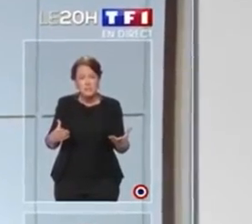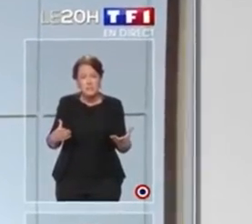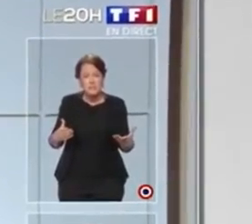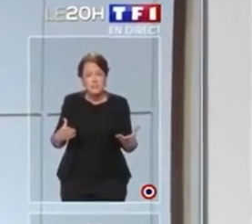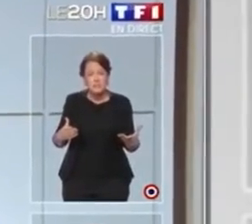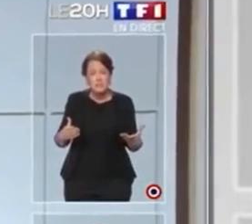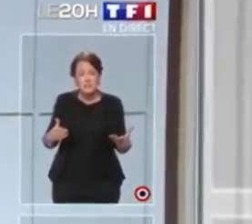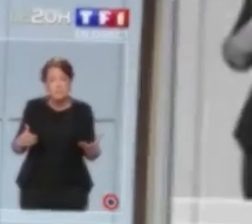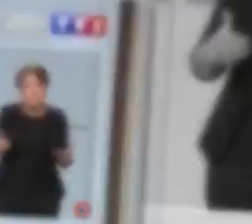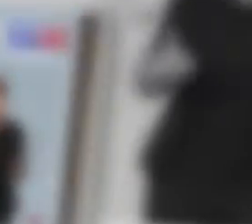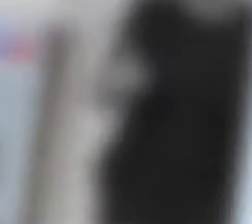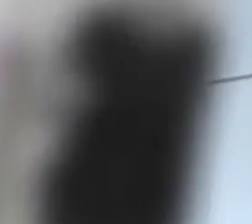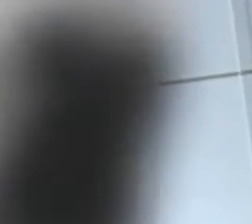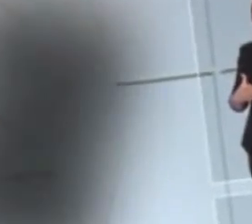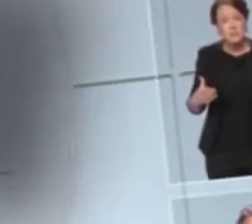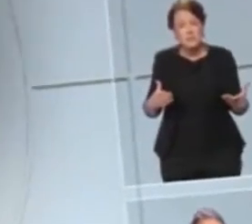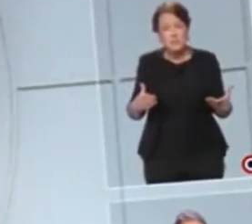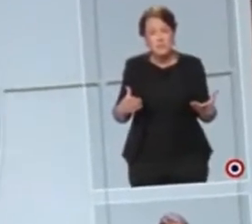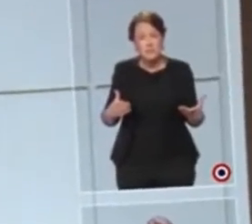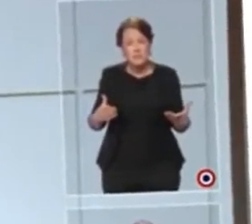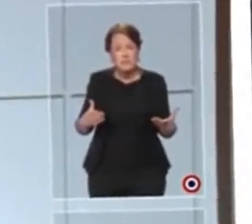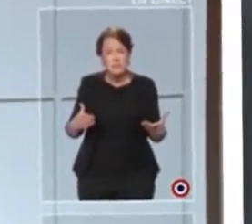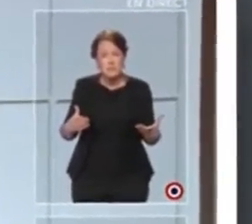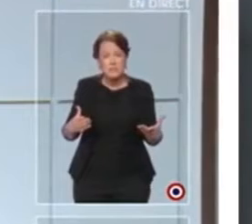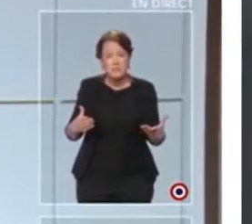11,8 millions de téléspectateurs, soit